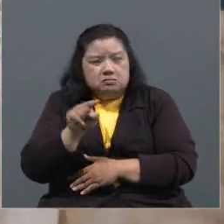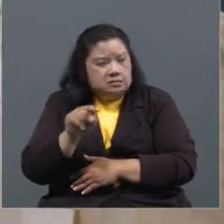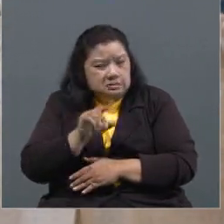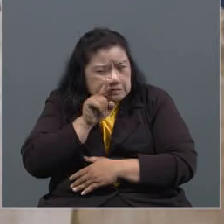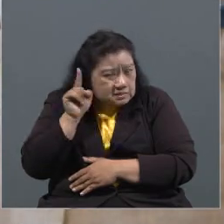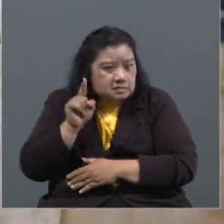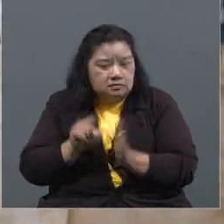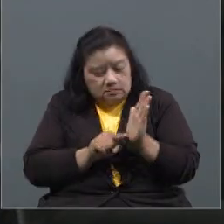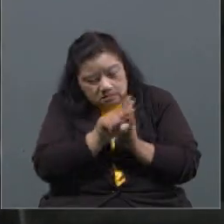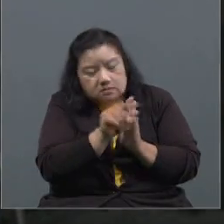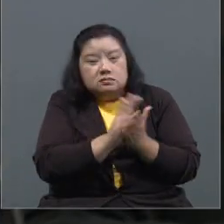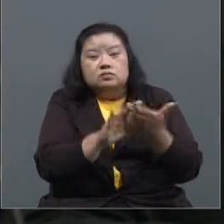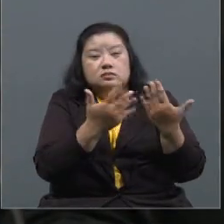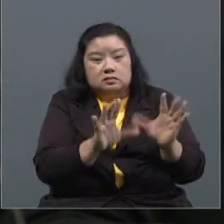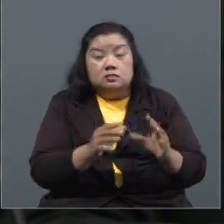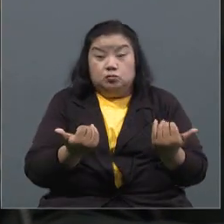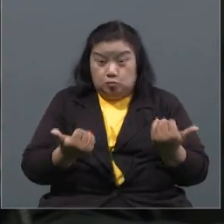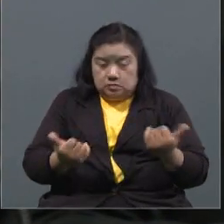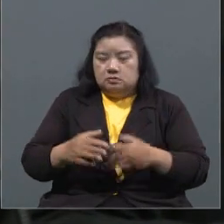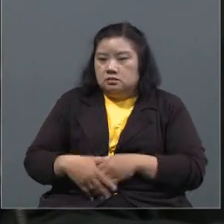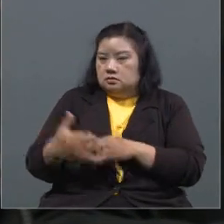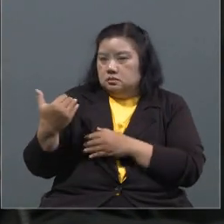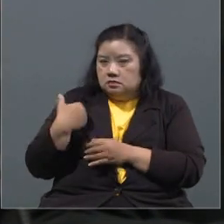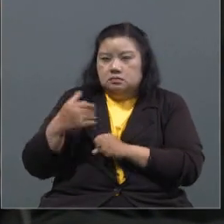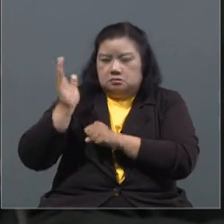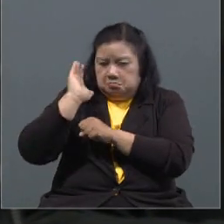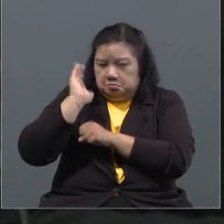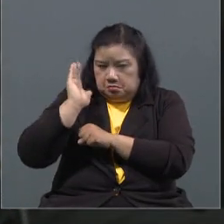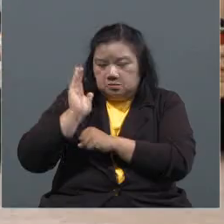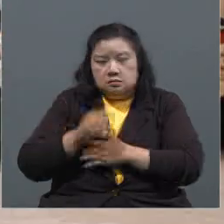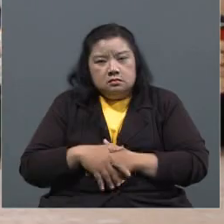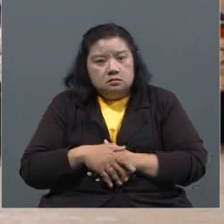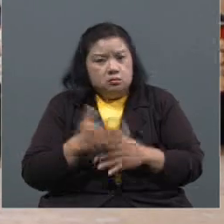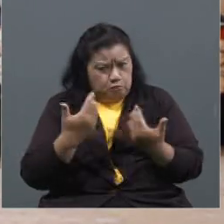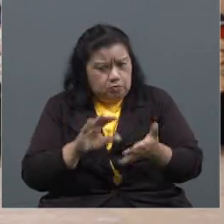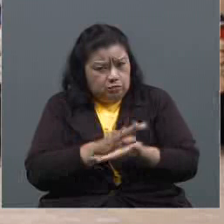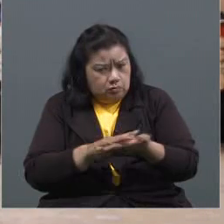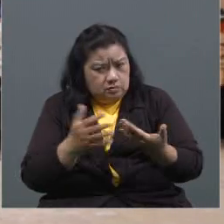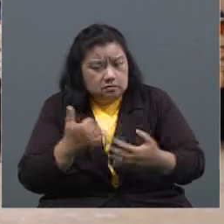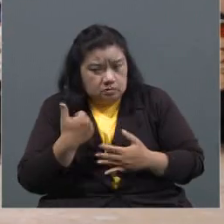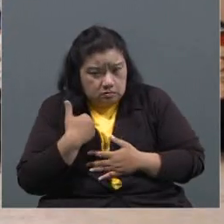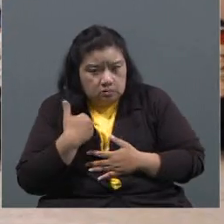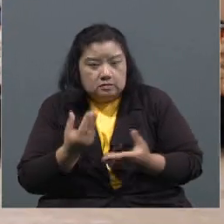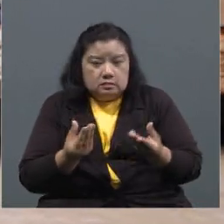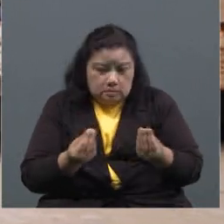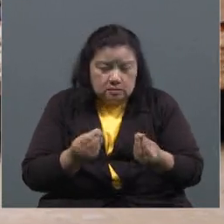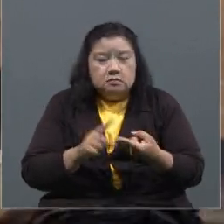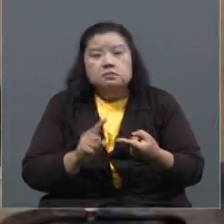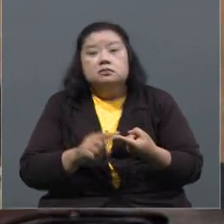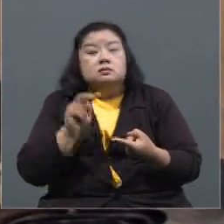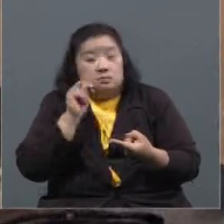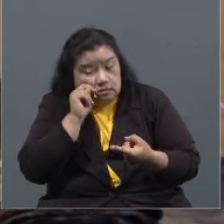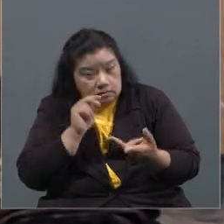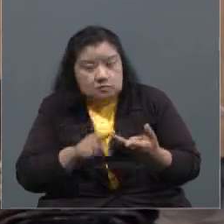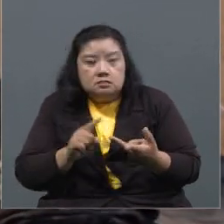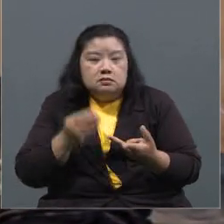ายงานผลการตรวจสอบการปนเปื้อนแคดเมียมด้วยหลังจากขนย้ายพบว่าตัวอย่างที่เก็บมาไม่ว่าจะตัวอย่างจากดินน้ำในคลองรวมถึงชุ